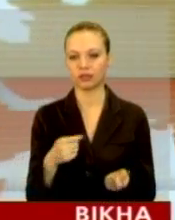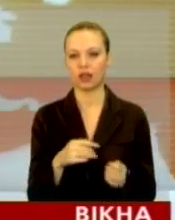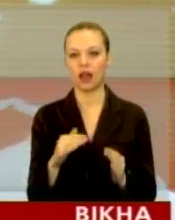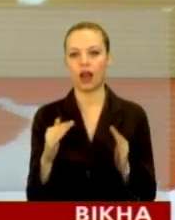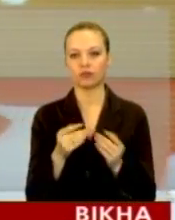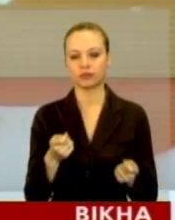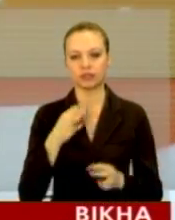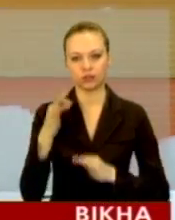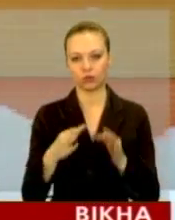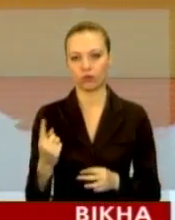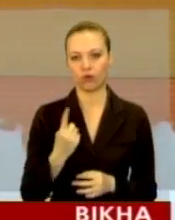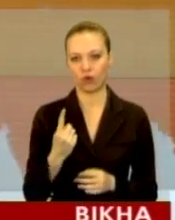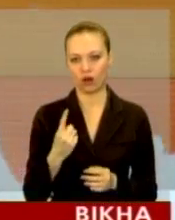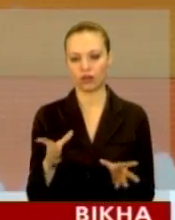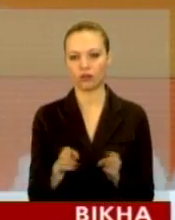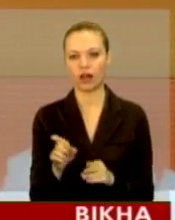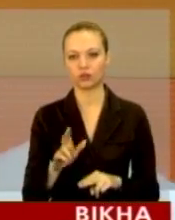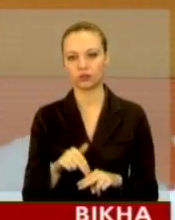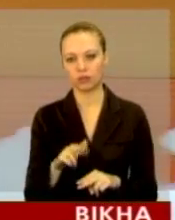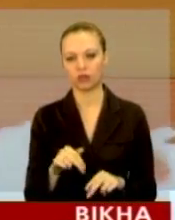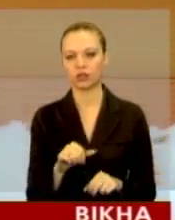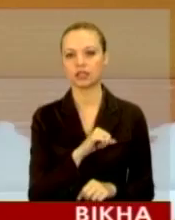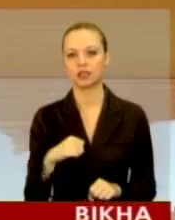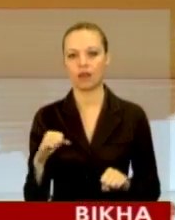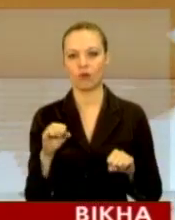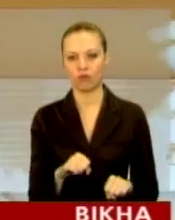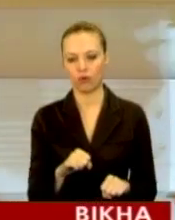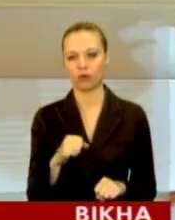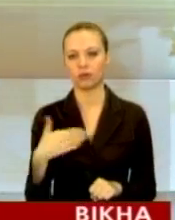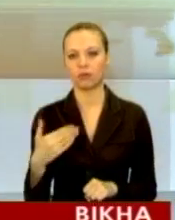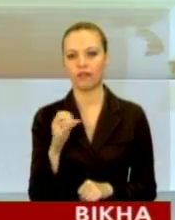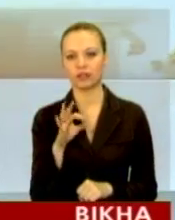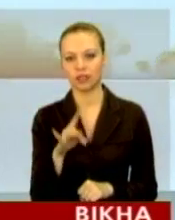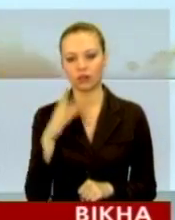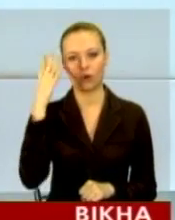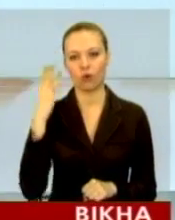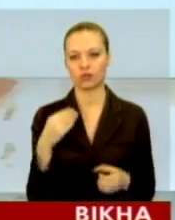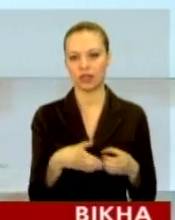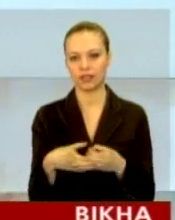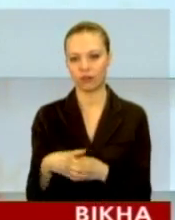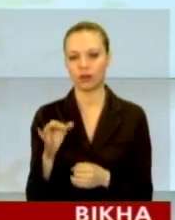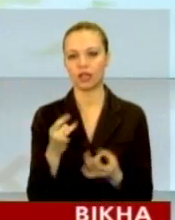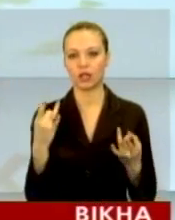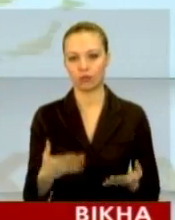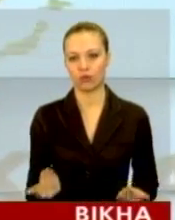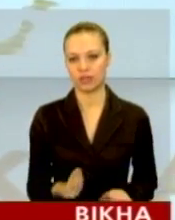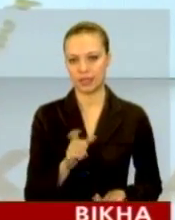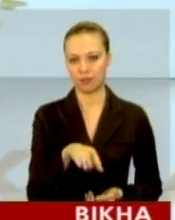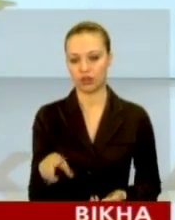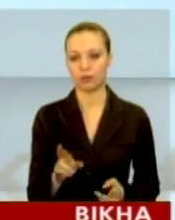Адмінбудівлю цілодобово охороняють разом із міліцією, загони самооборони, правого сектору, козацькі формування і прості мешканці. Як